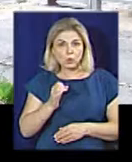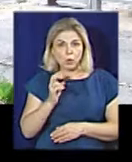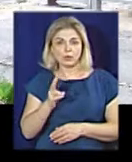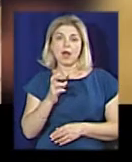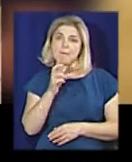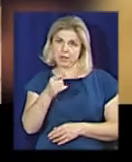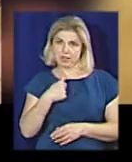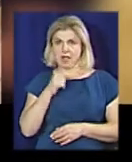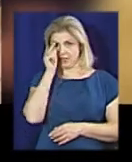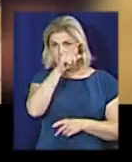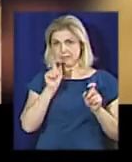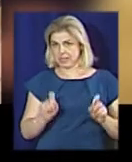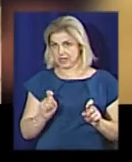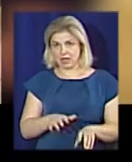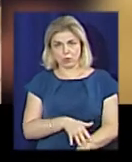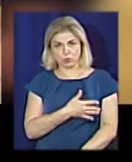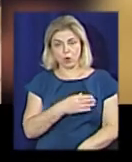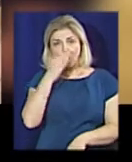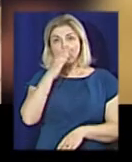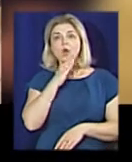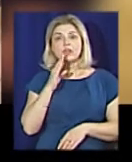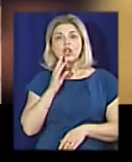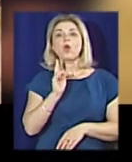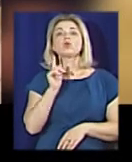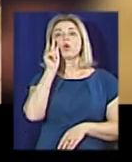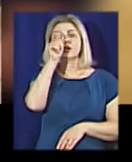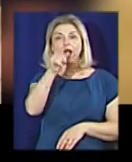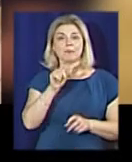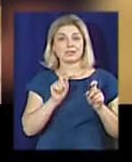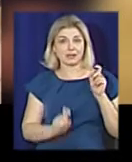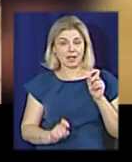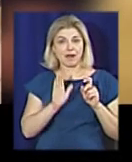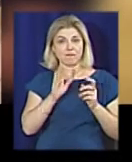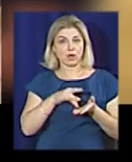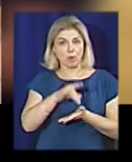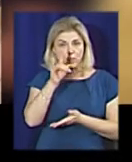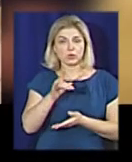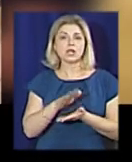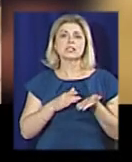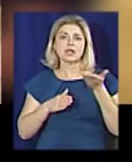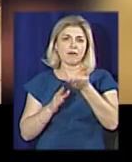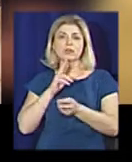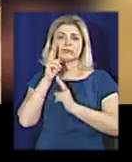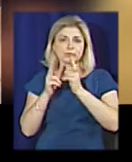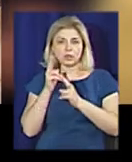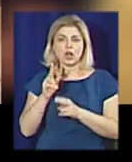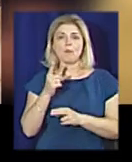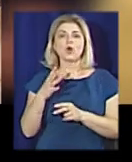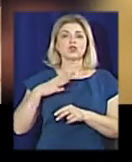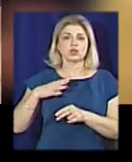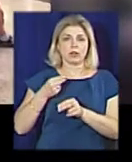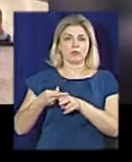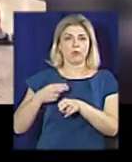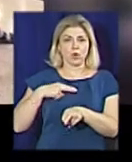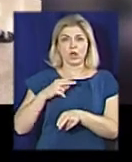ще сиділи. Батьки, які застрягли в аеропорту, подаватимуть позов. Сподіваються отримати компенсацію, адже поки очікували на рейс, мали незаплановані витрати